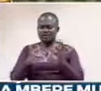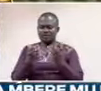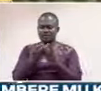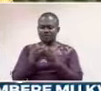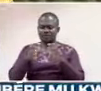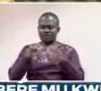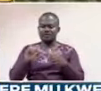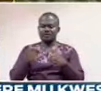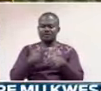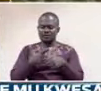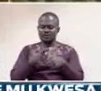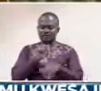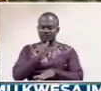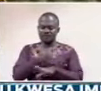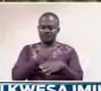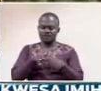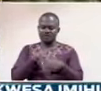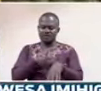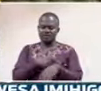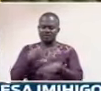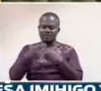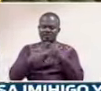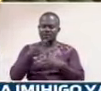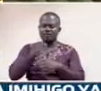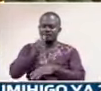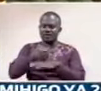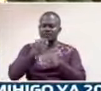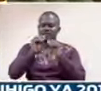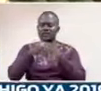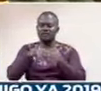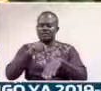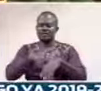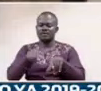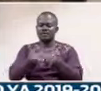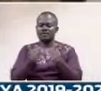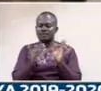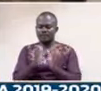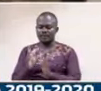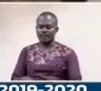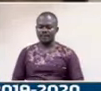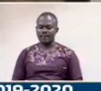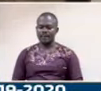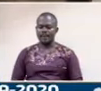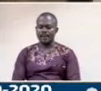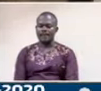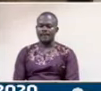cyiciro cya mbere cya plasma mu gihe tugikomeje gushyira abarimo mu myanya nk'uko biteganywa.